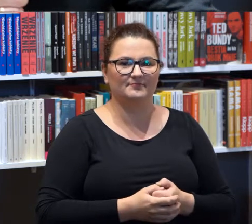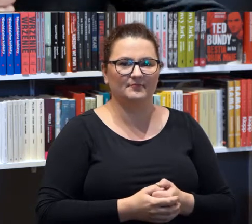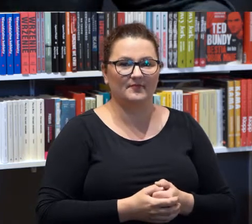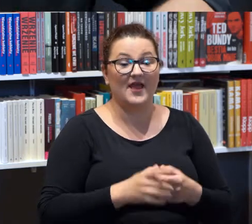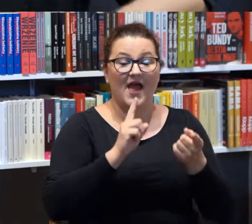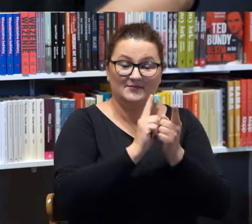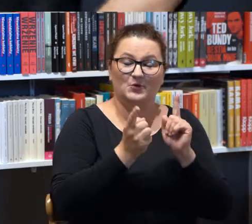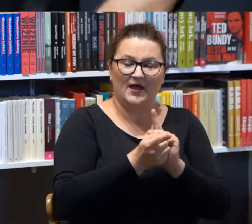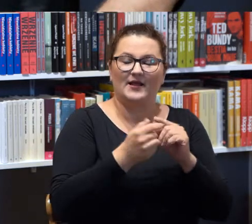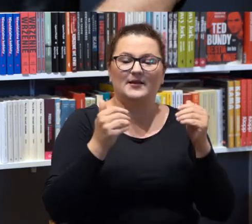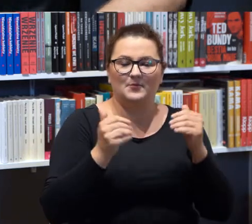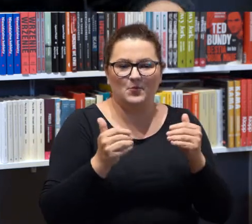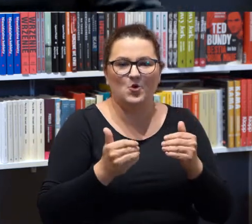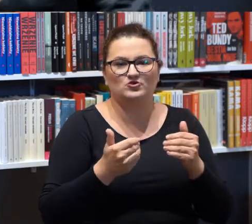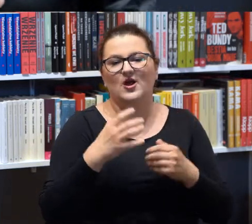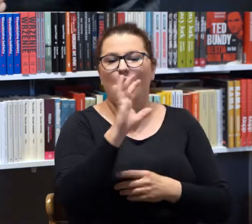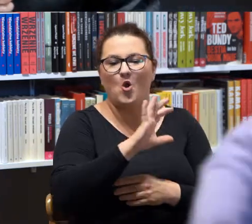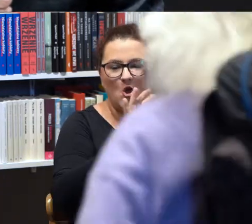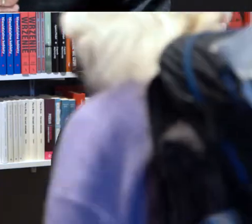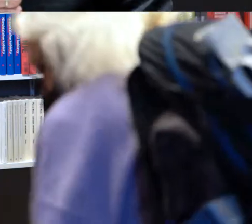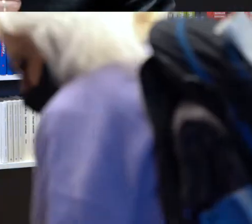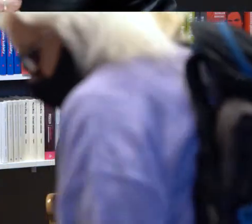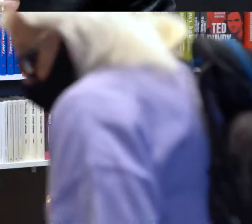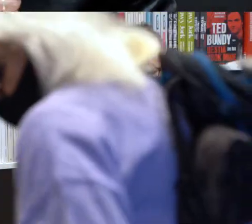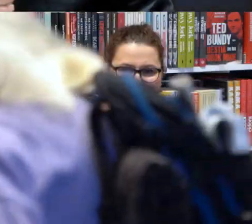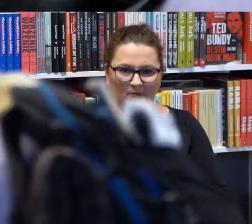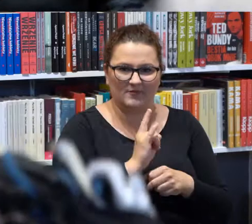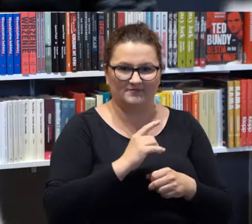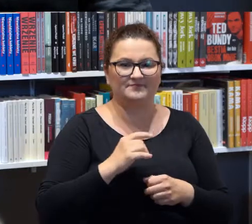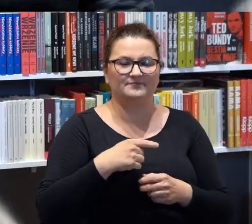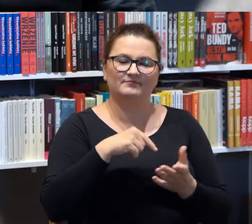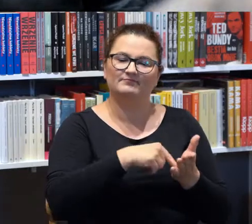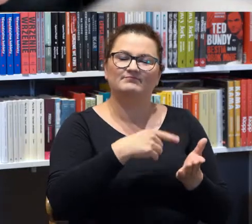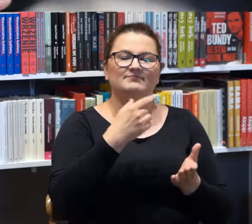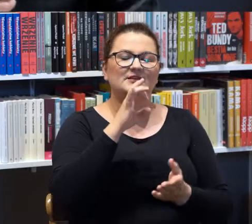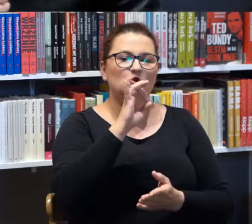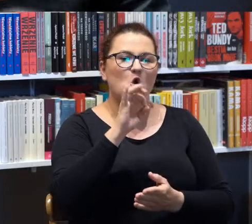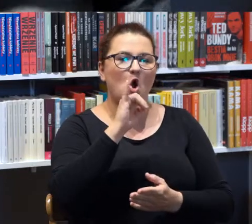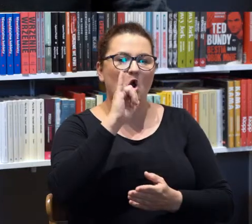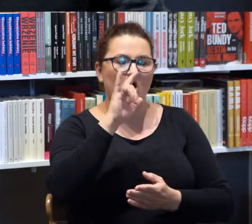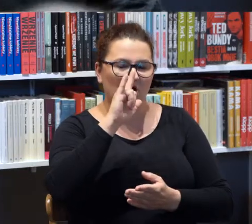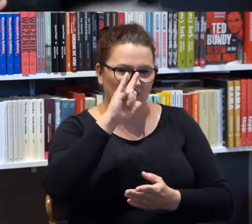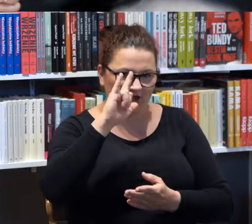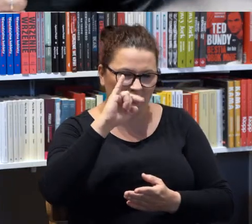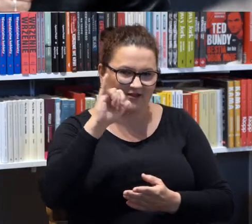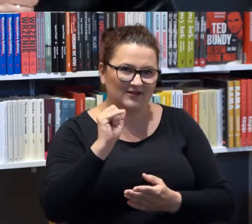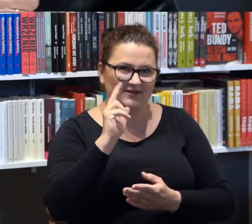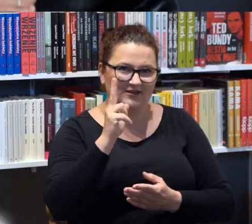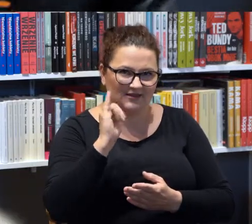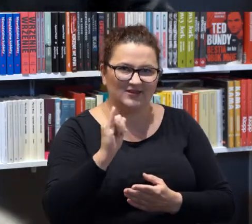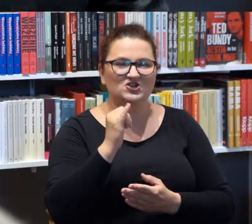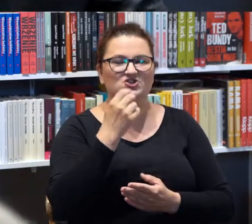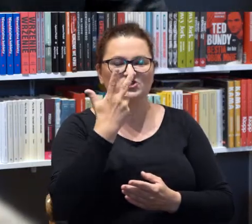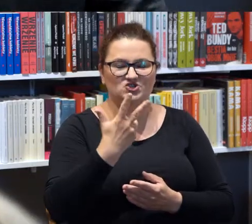Nasze spotkanie będzie można też oglądać na kanale YouTube instytucji Gojki 3, organizatora literackiego